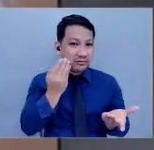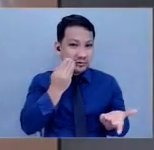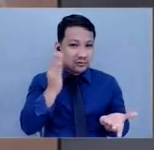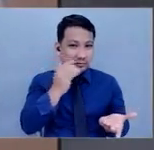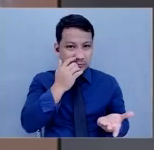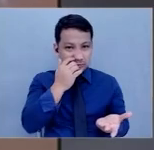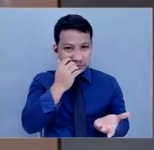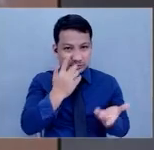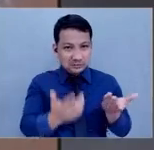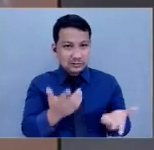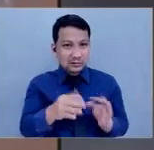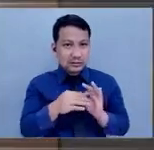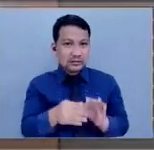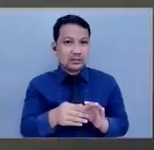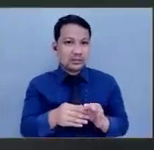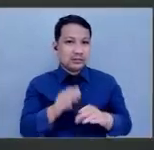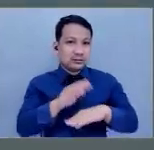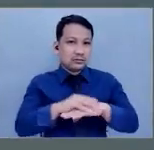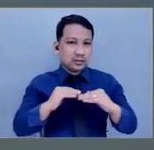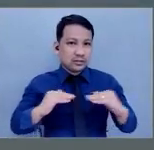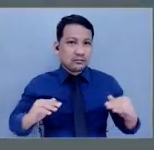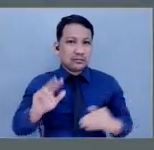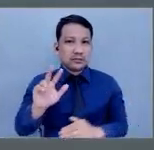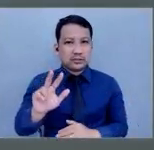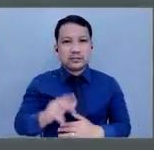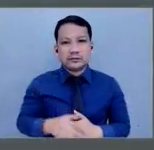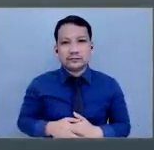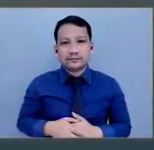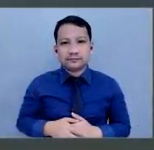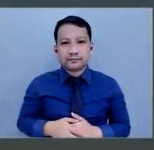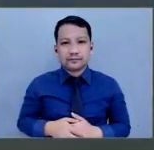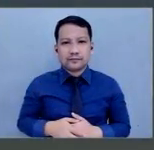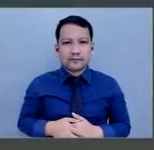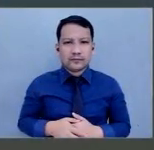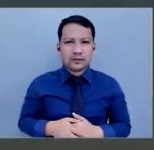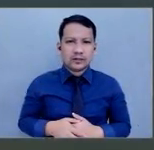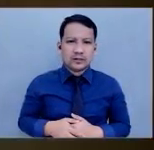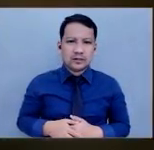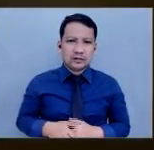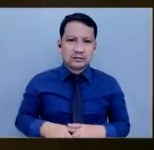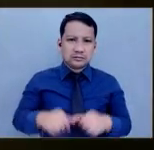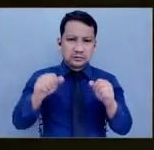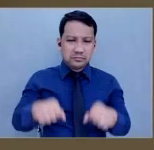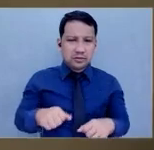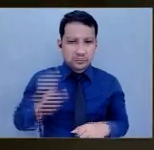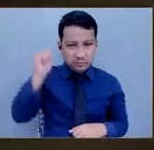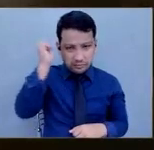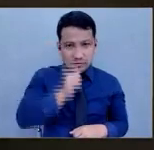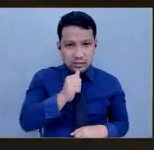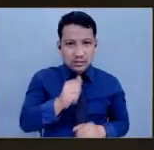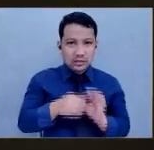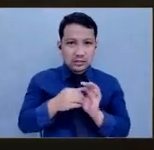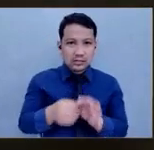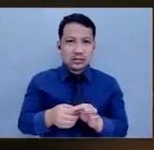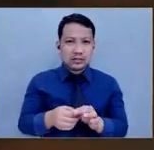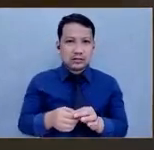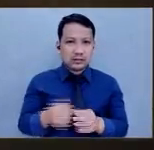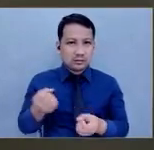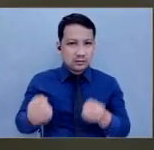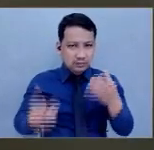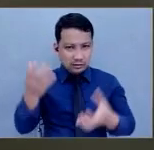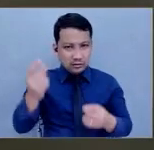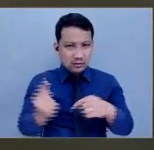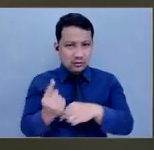kapag nag-alert level 3 na po. Hanggat kaya raw, titiisin na lang muna niya ang sunod-sunod na